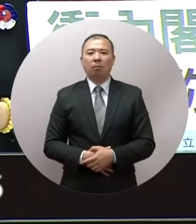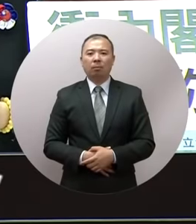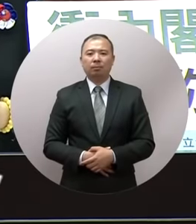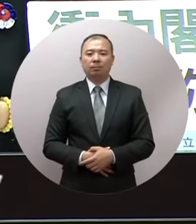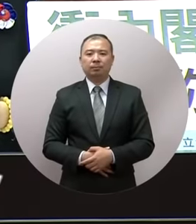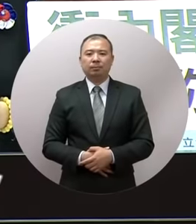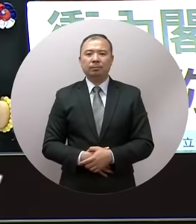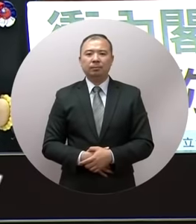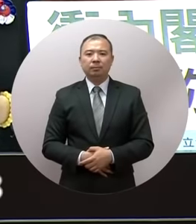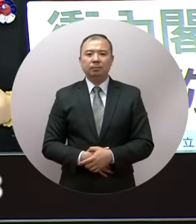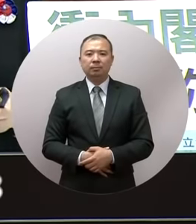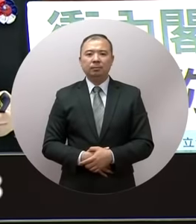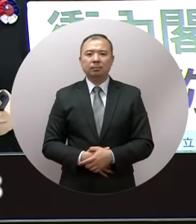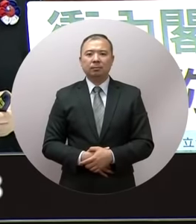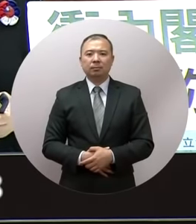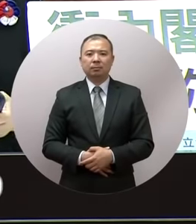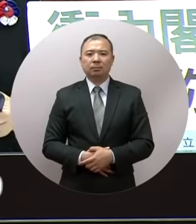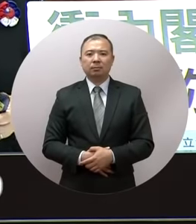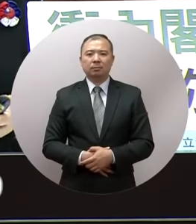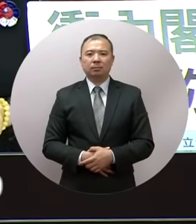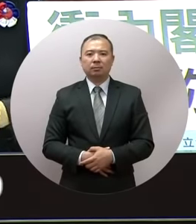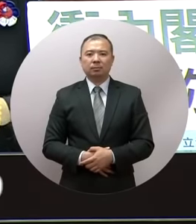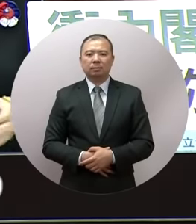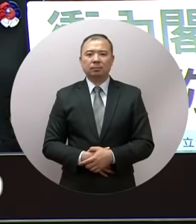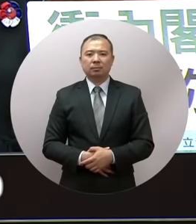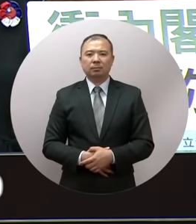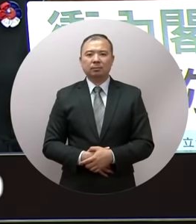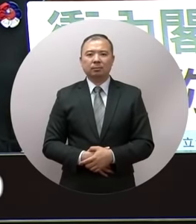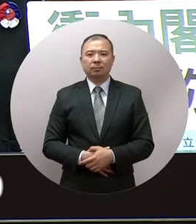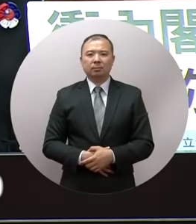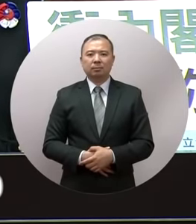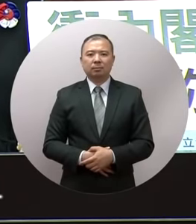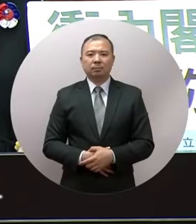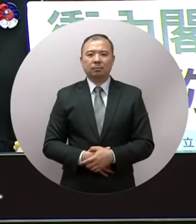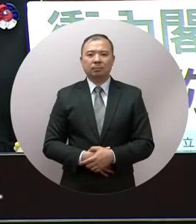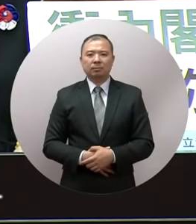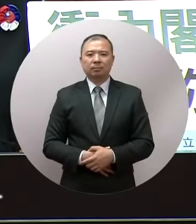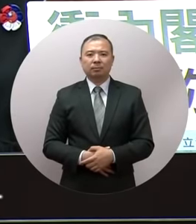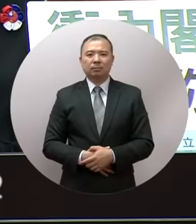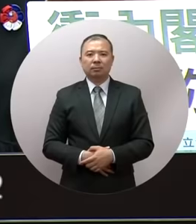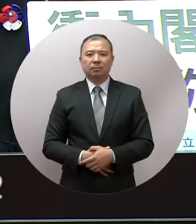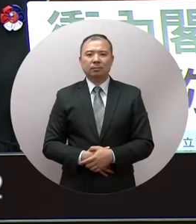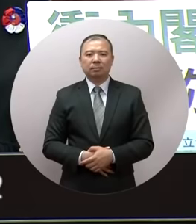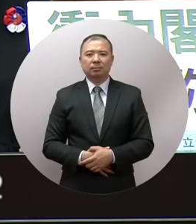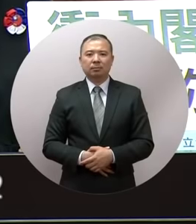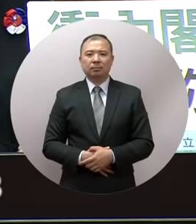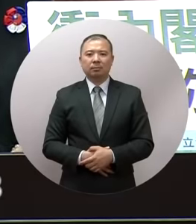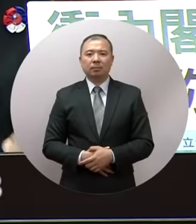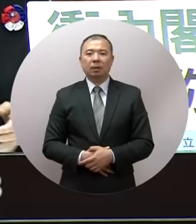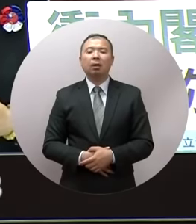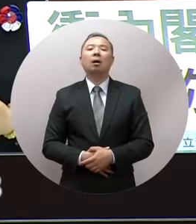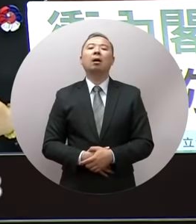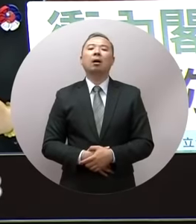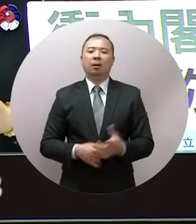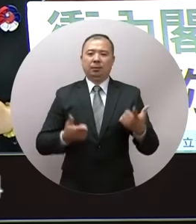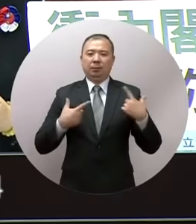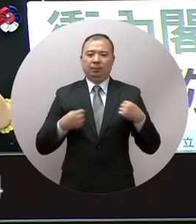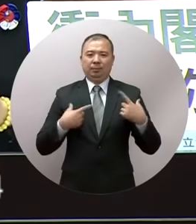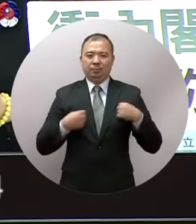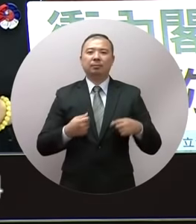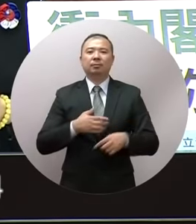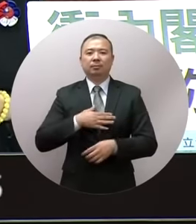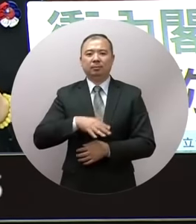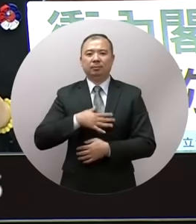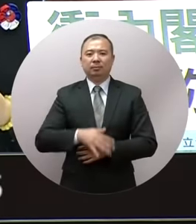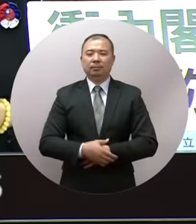是什么部里面的会议，哪里的会议，是我主持，是请这些部长来的会议。 好，安尼我就了解啊，